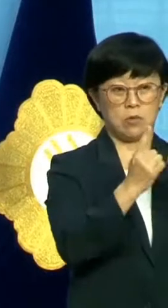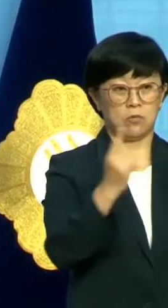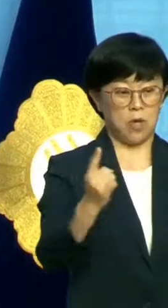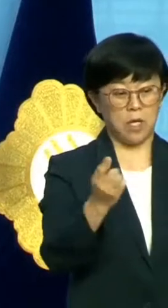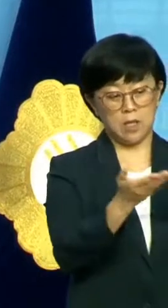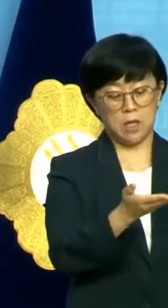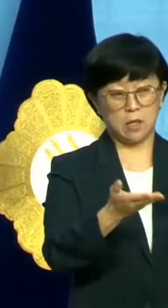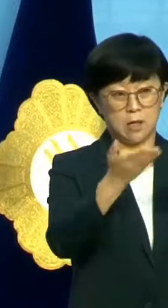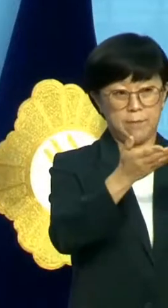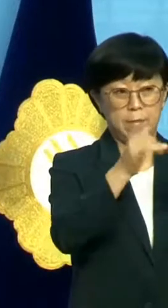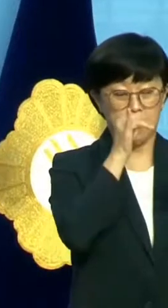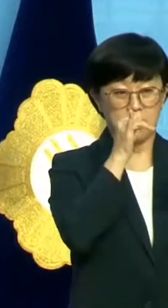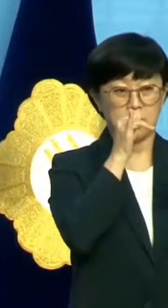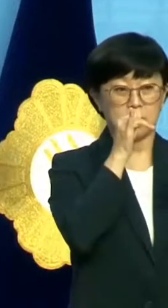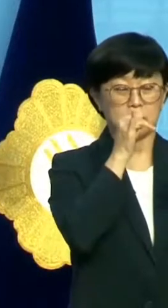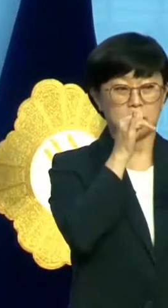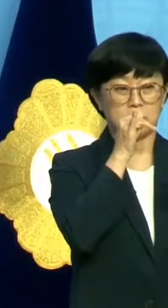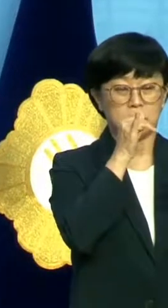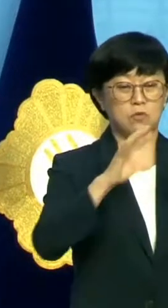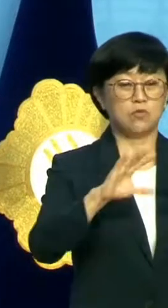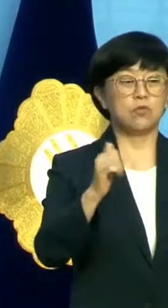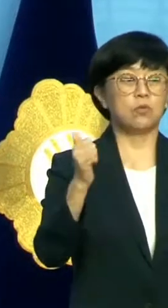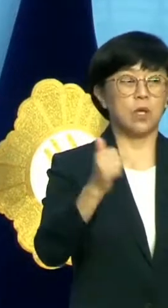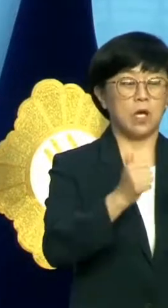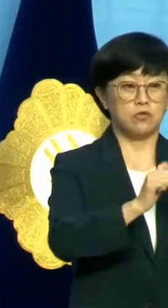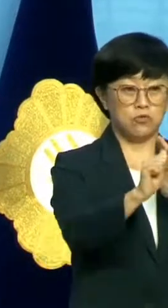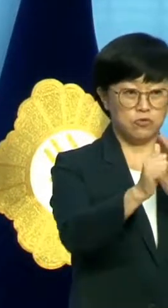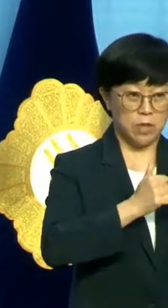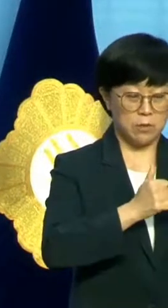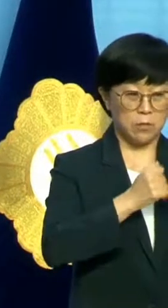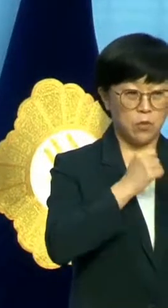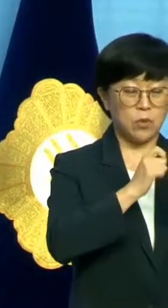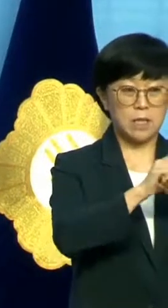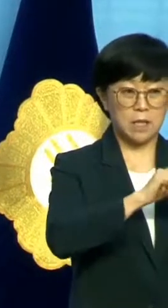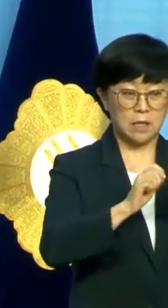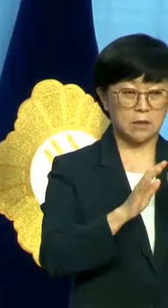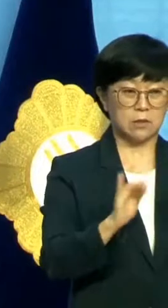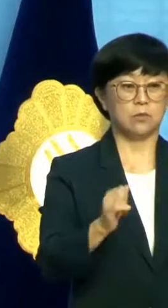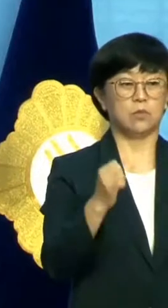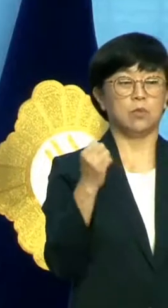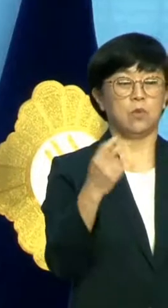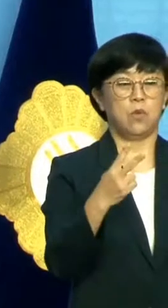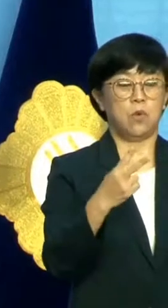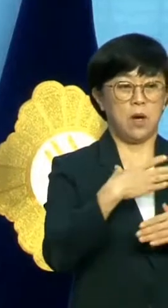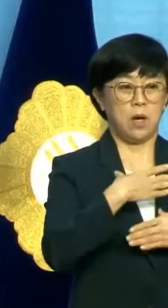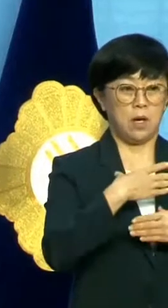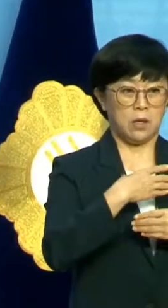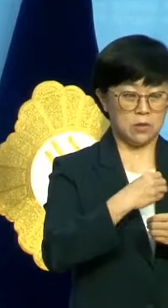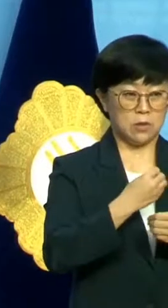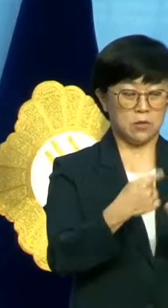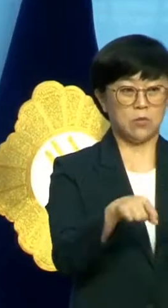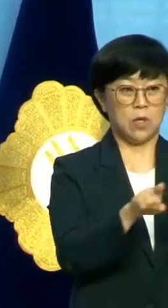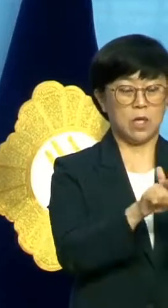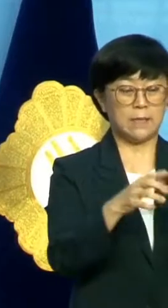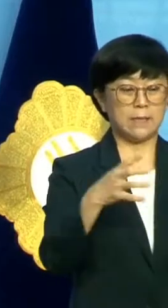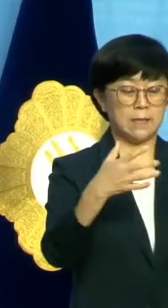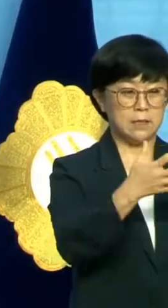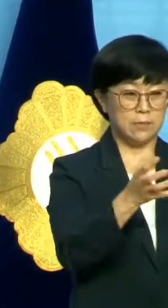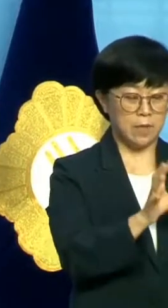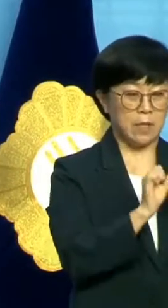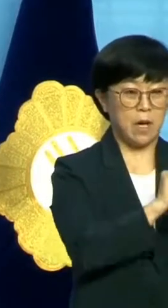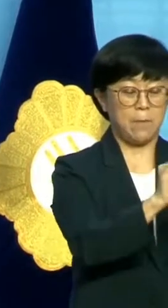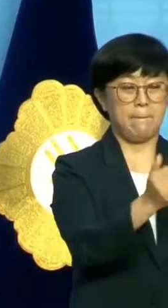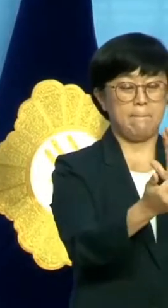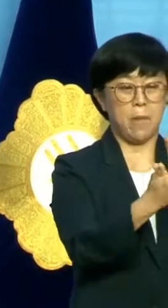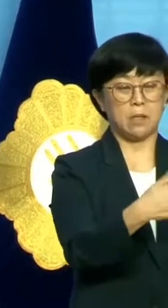2단계로 경성 됨에 따라서 국회 출입기자 분들과 안전 확보와 집단 가면 예방을 위해서